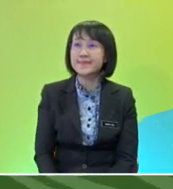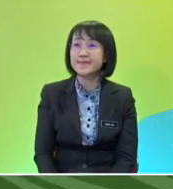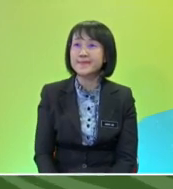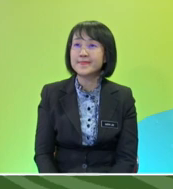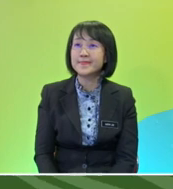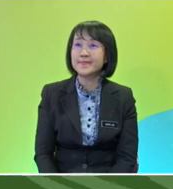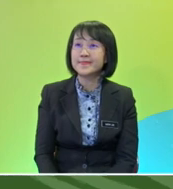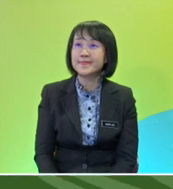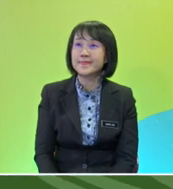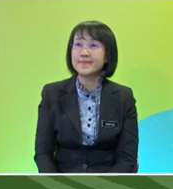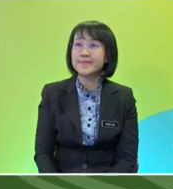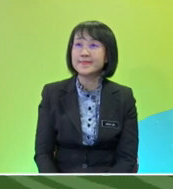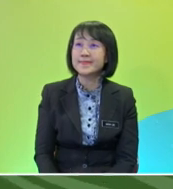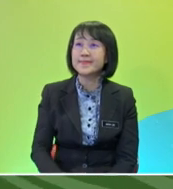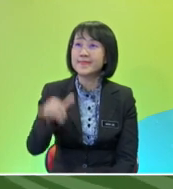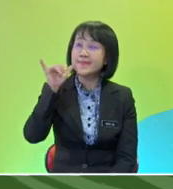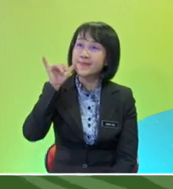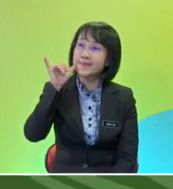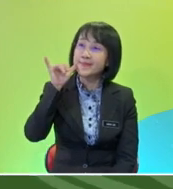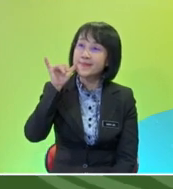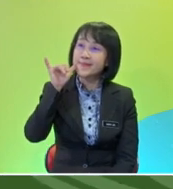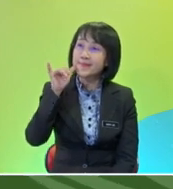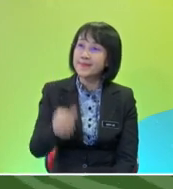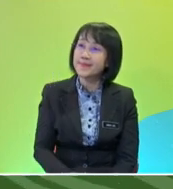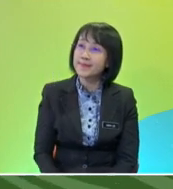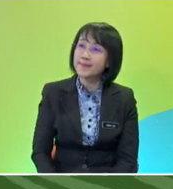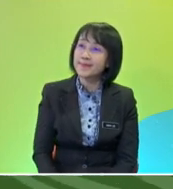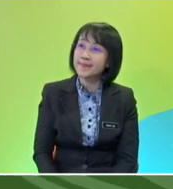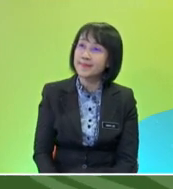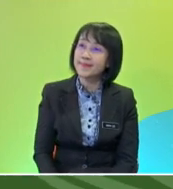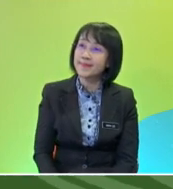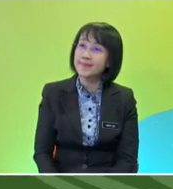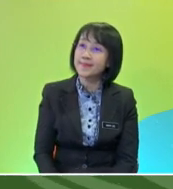lain, okey, Yashwini. Yashwini dah angkat tangan. Ya. Silakan Yashwini.